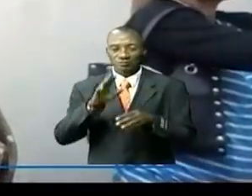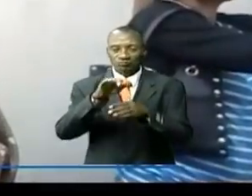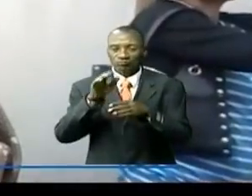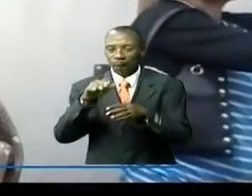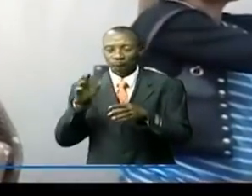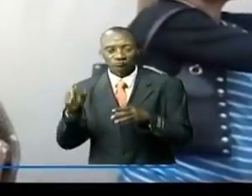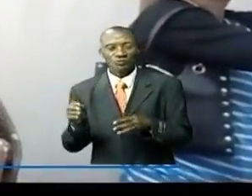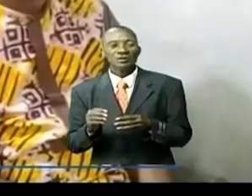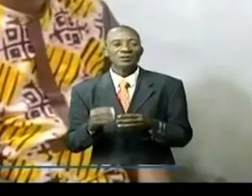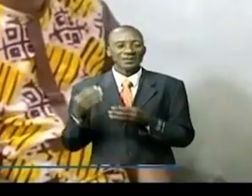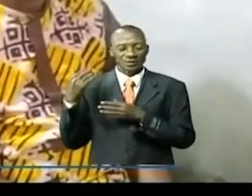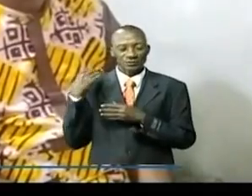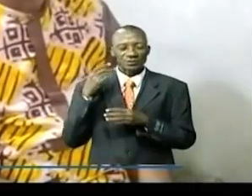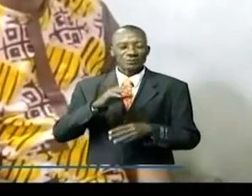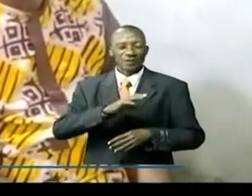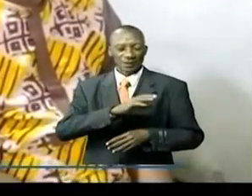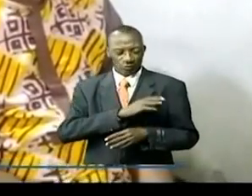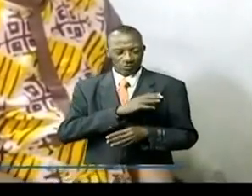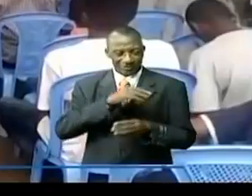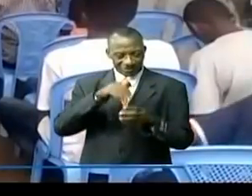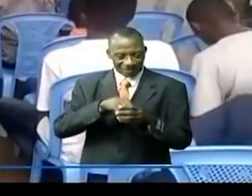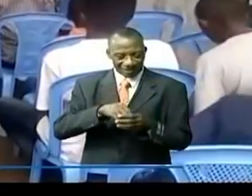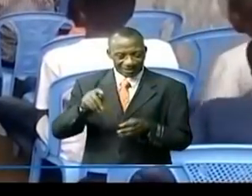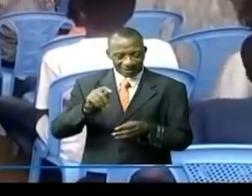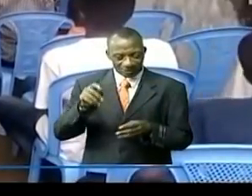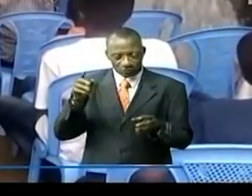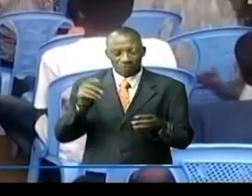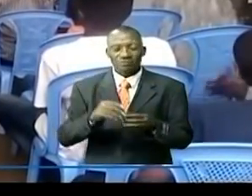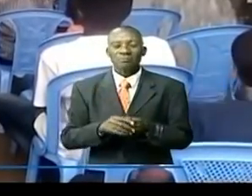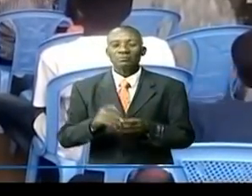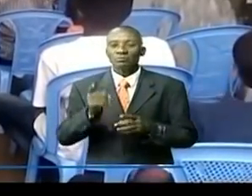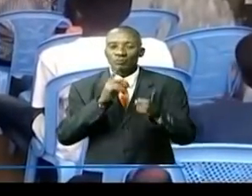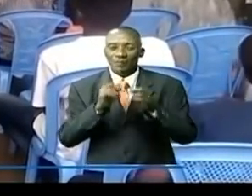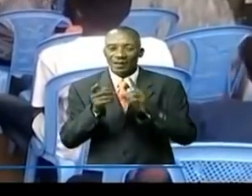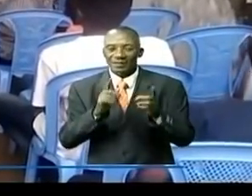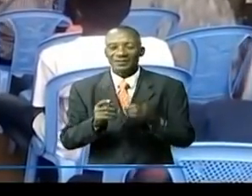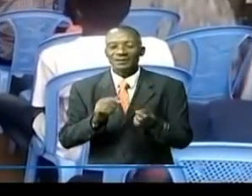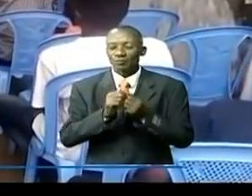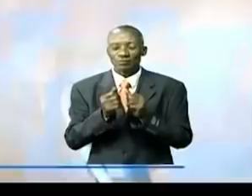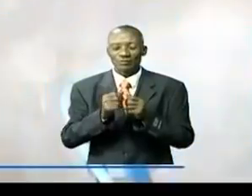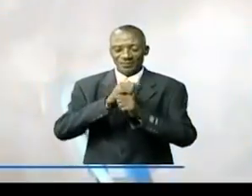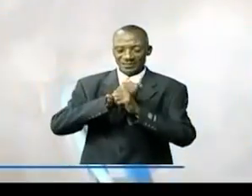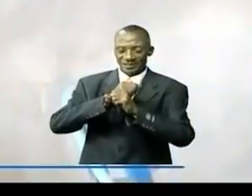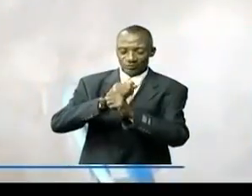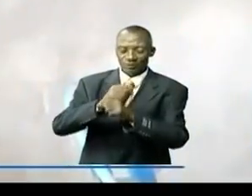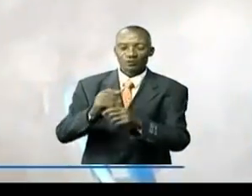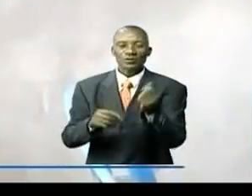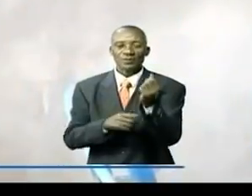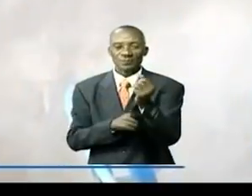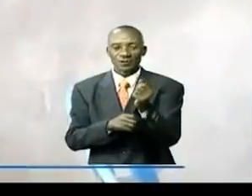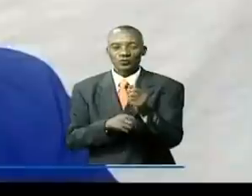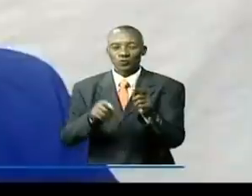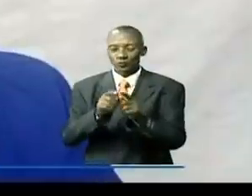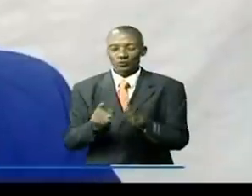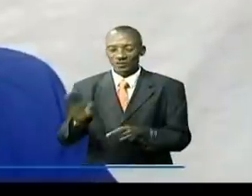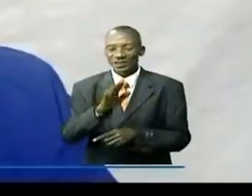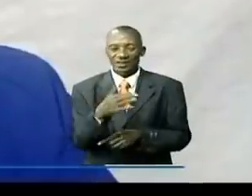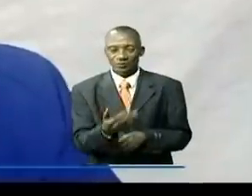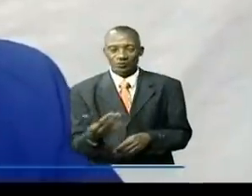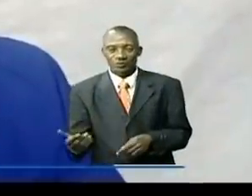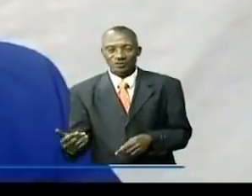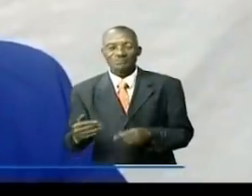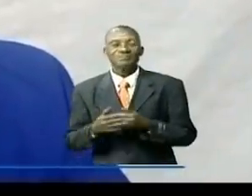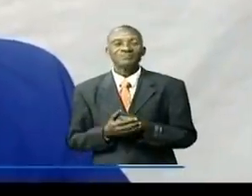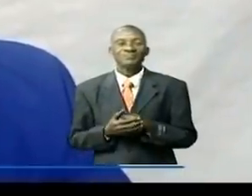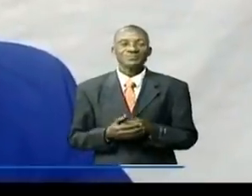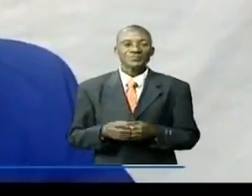solutions, surtout quand cela touche à la sécurité des personnes et leurs biens. Après les quartiers Kinsuka Pêcheur, les